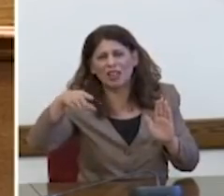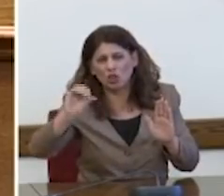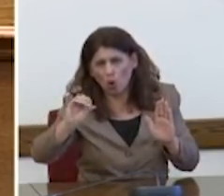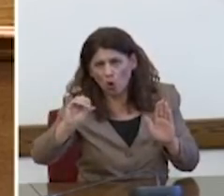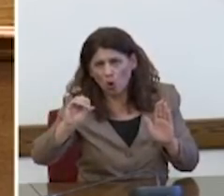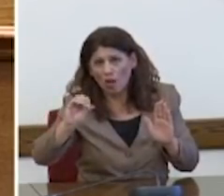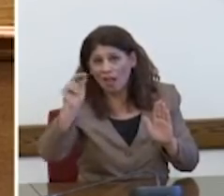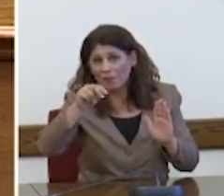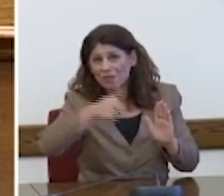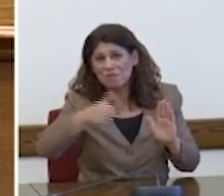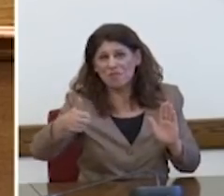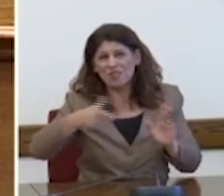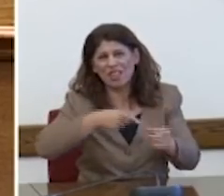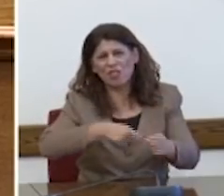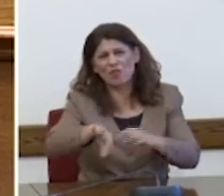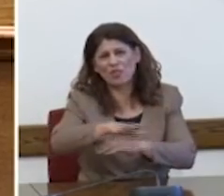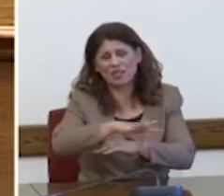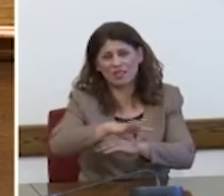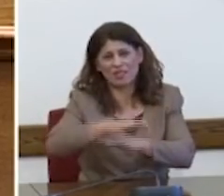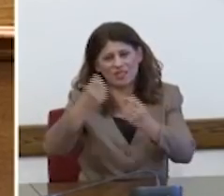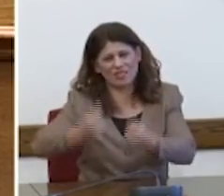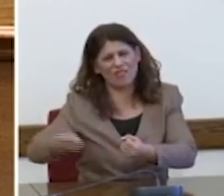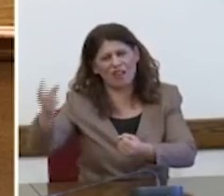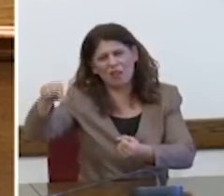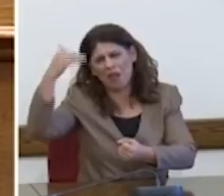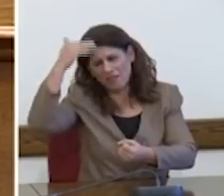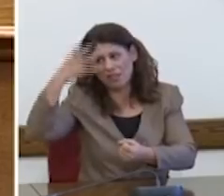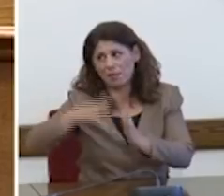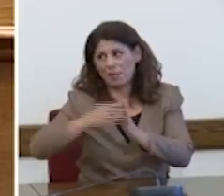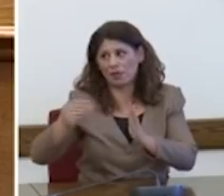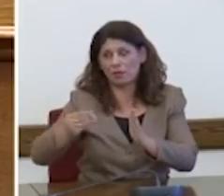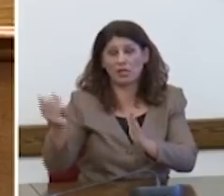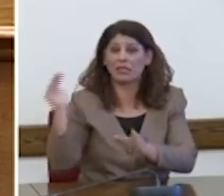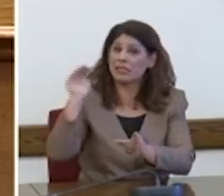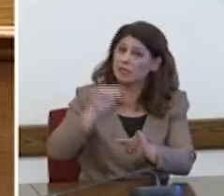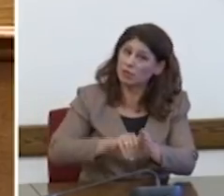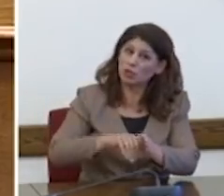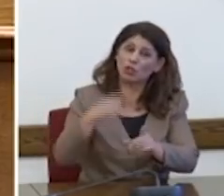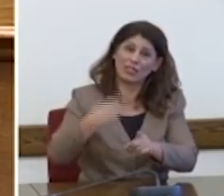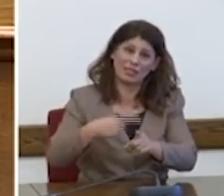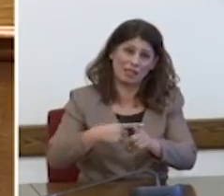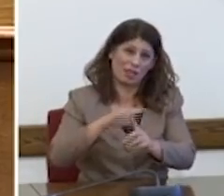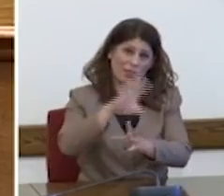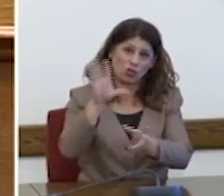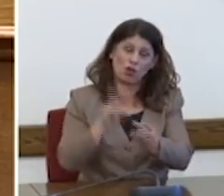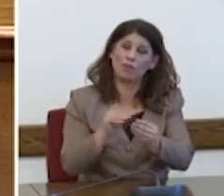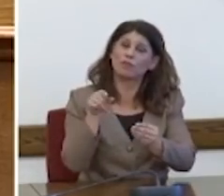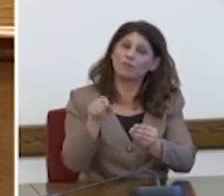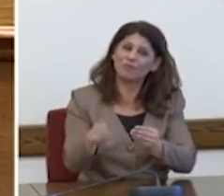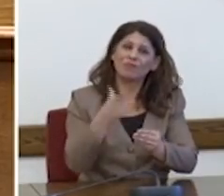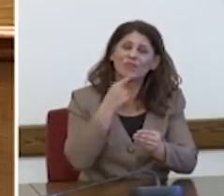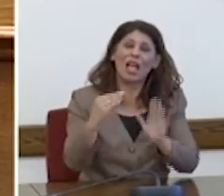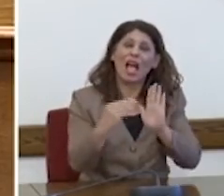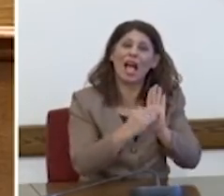για τα δολοφονικά σχέδια κατά άλλων λαών, με τη συμμετοχή της Ελλάδας σε αυτά, έτσι και το άρθρο 2